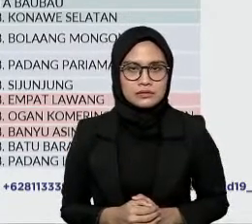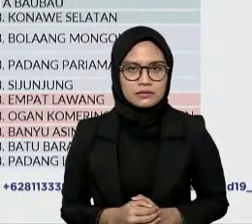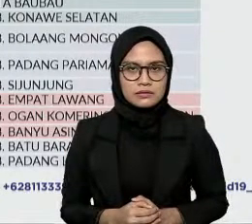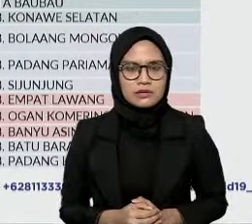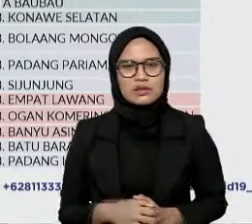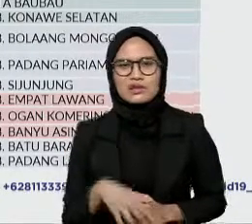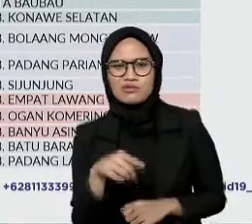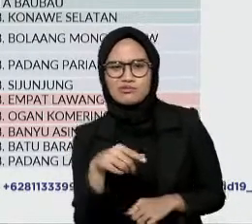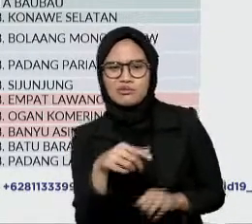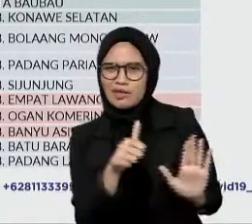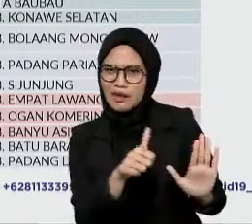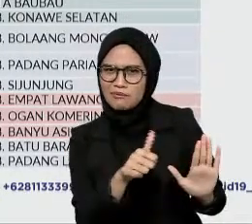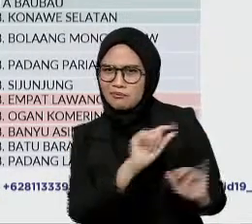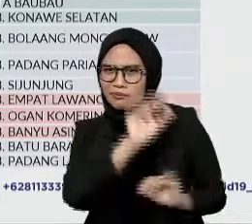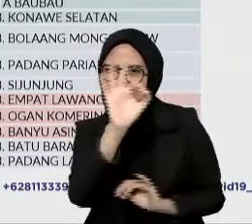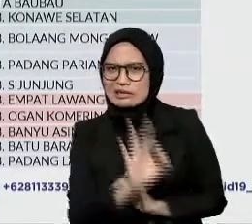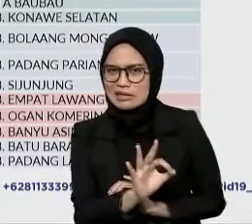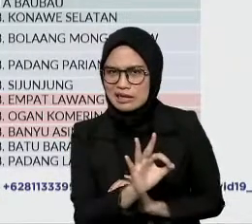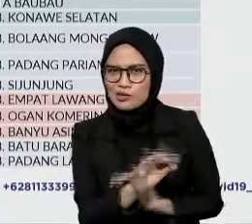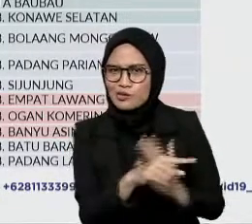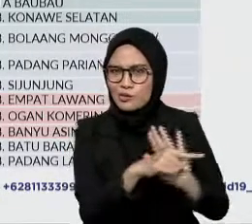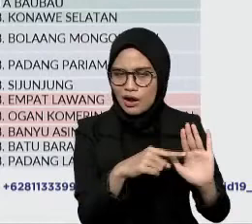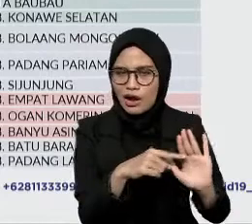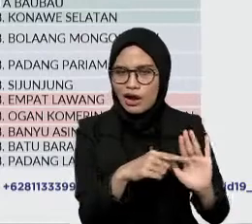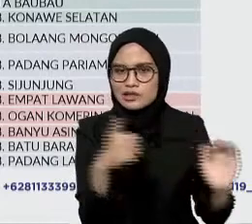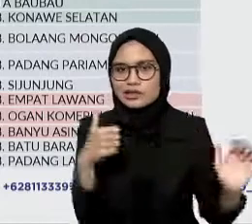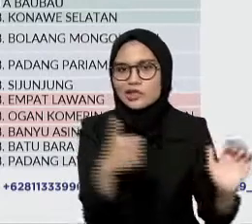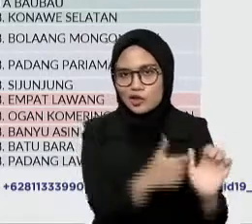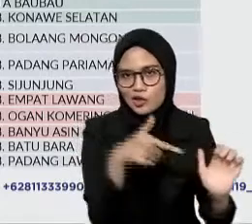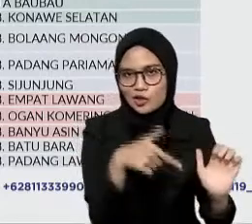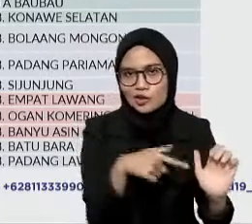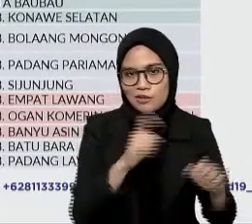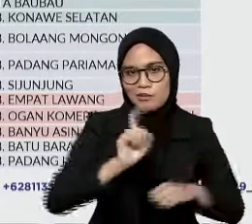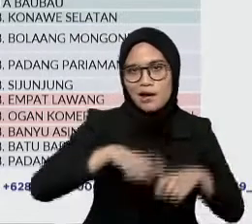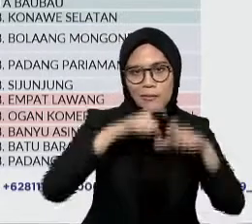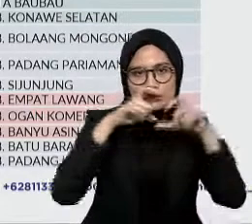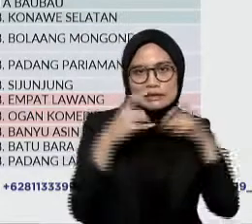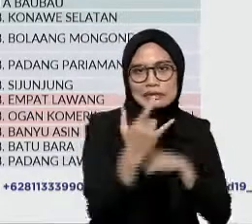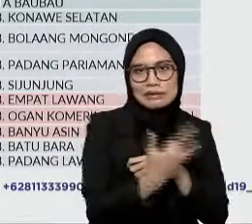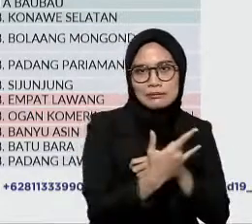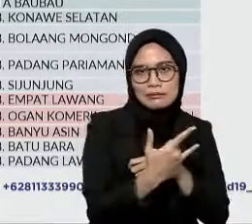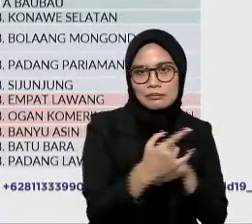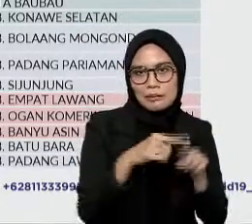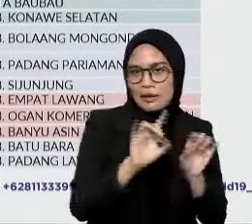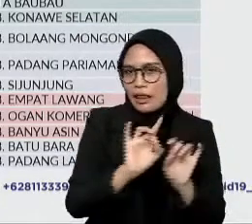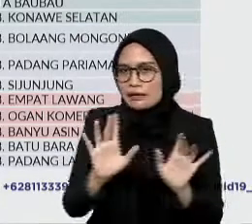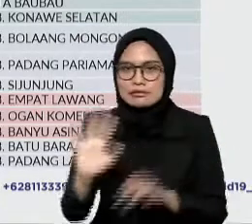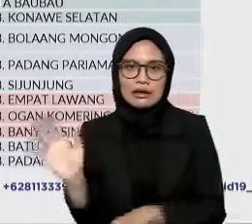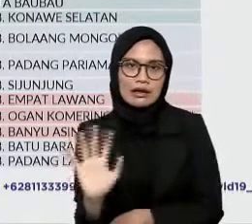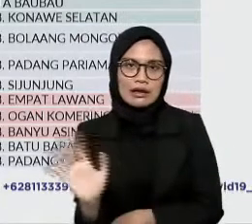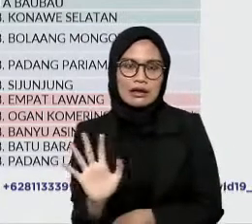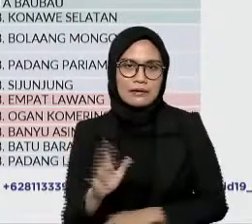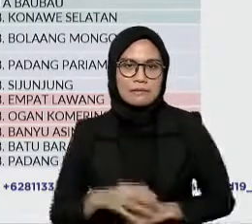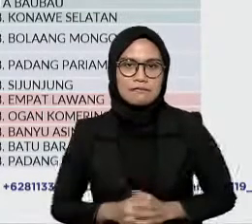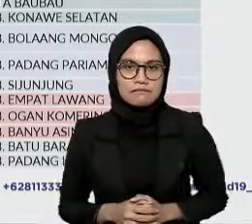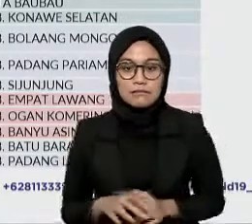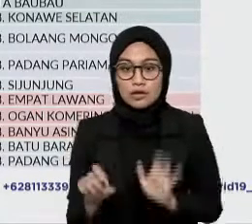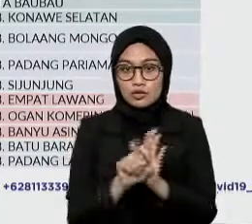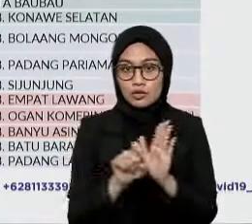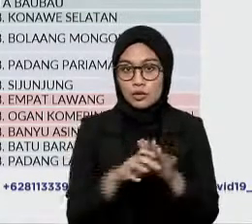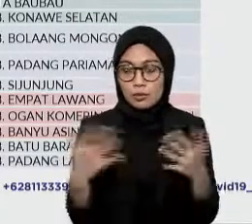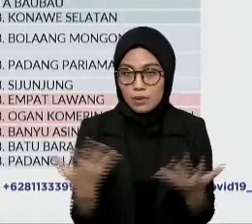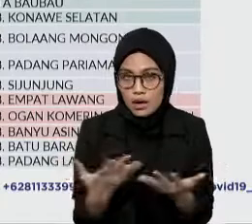dari 60% warga yang patuh memakai masker. Beberapa provinsi penyumbang adalah Jawa